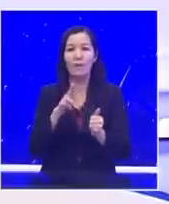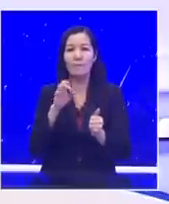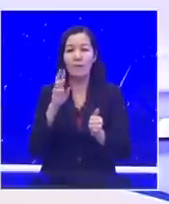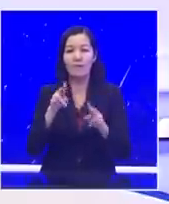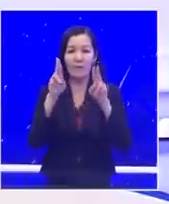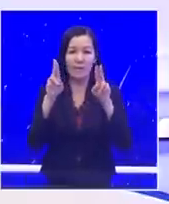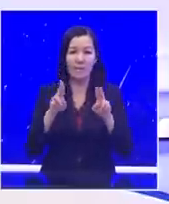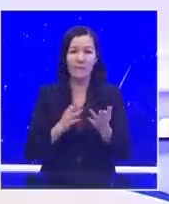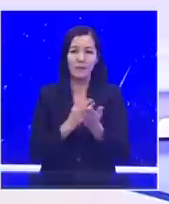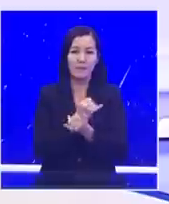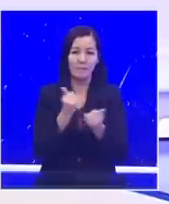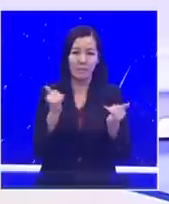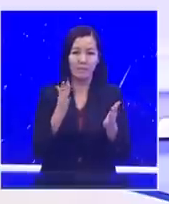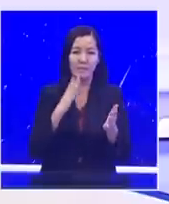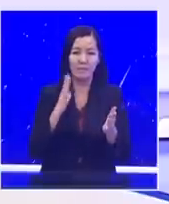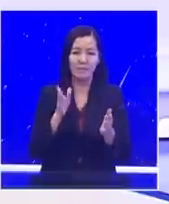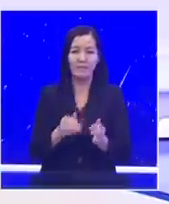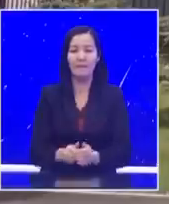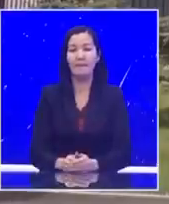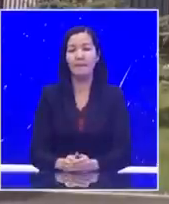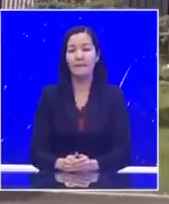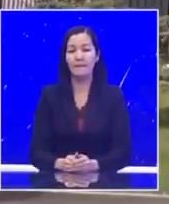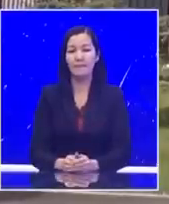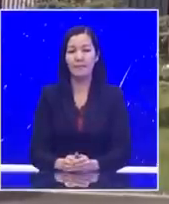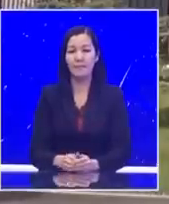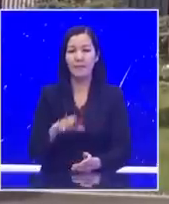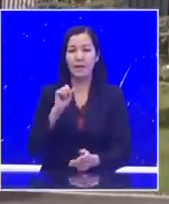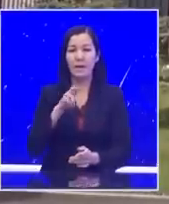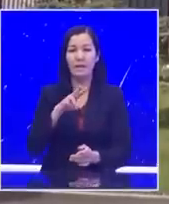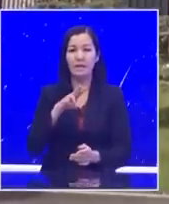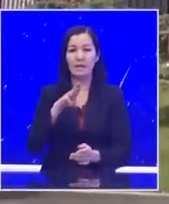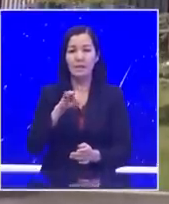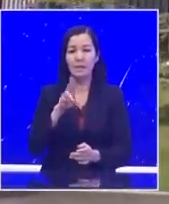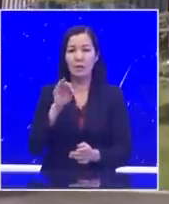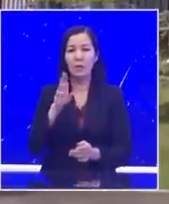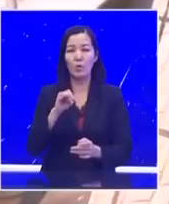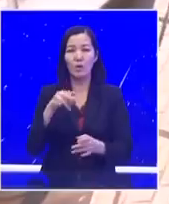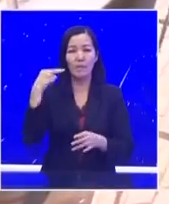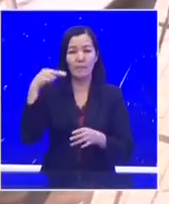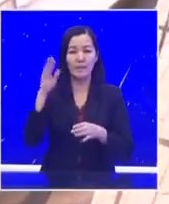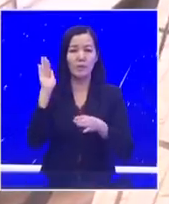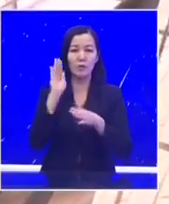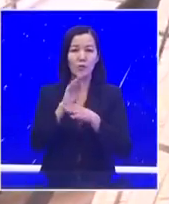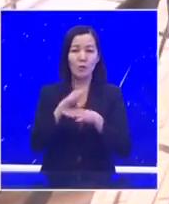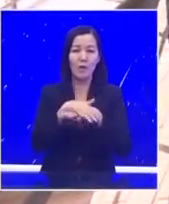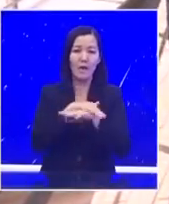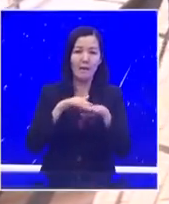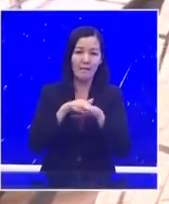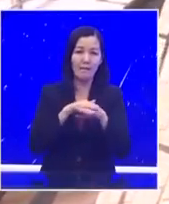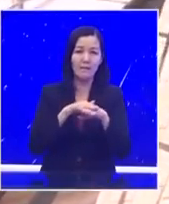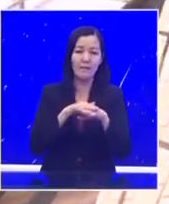Open Space форматында жұмыс істейді. Антикор орталығы президент жолдауындағы халық үніне құлақ асатын